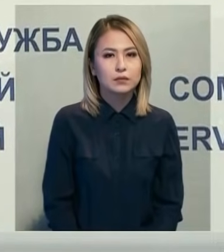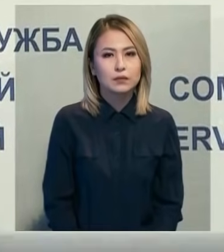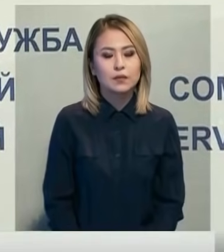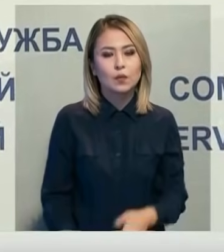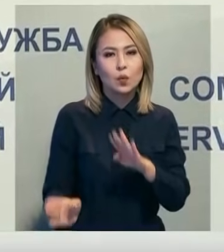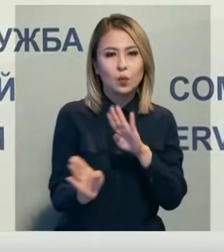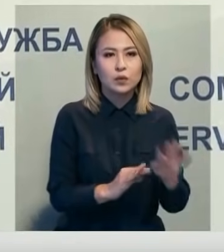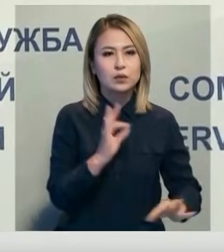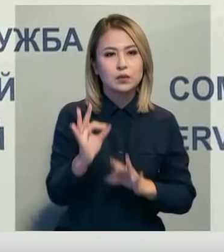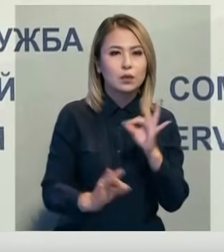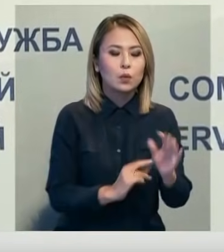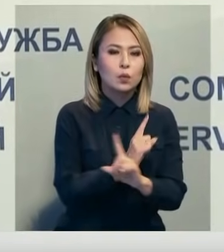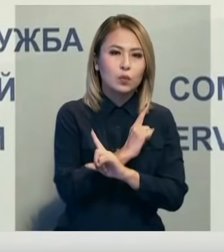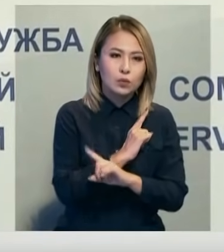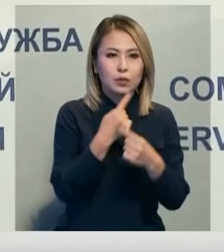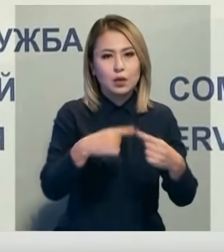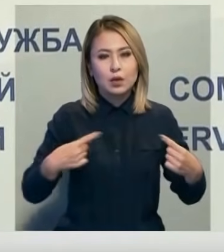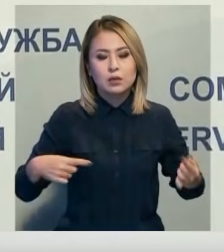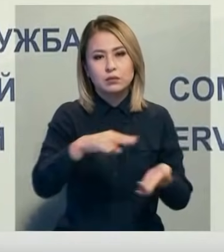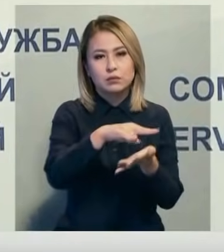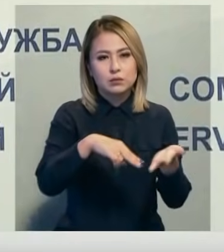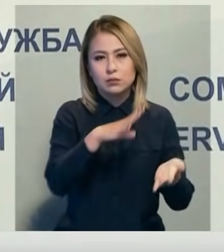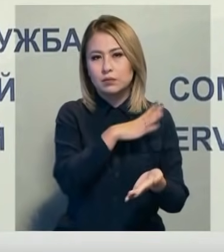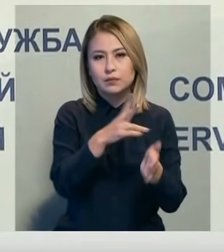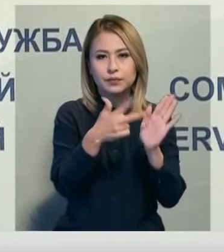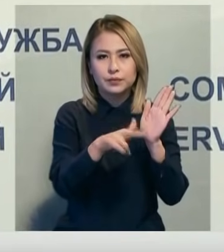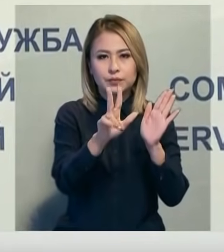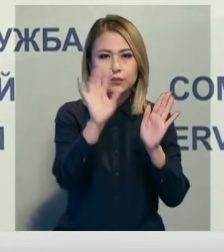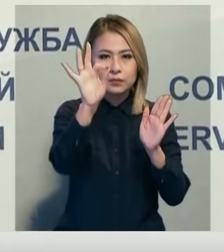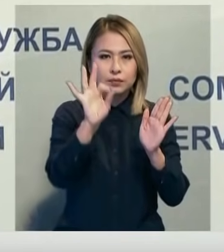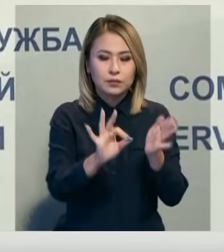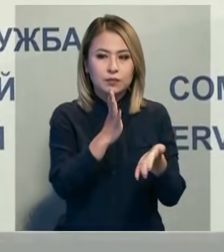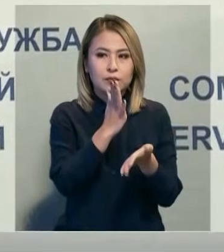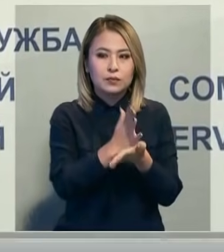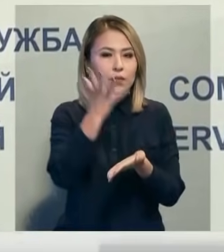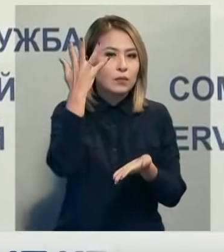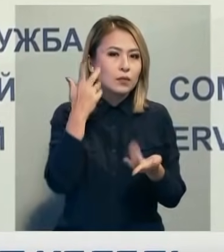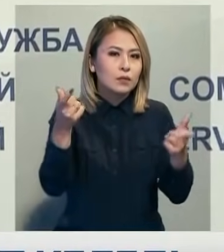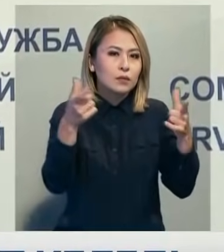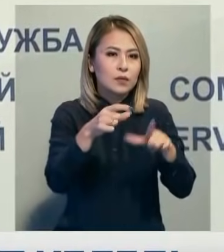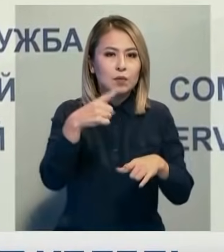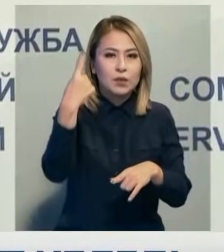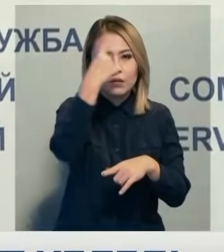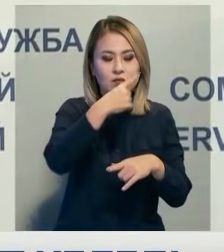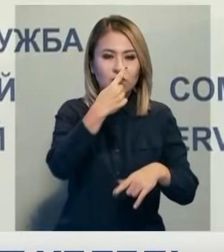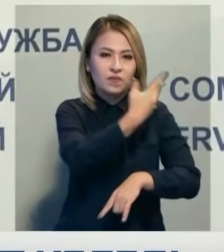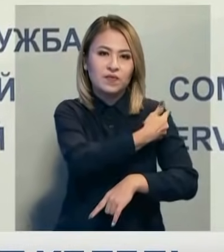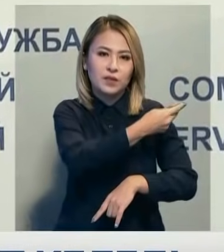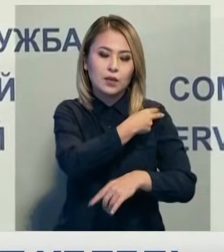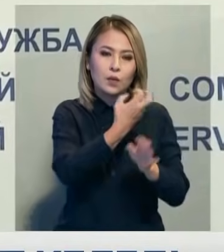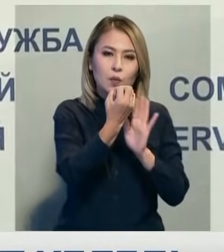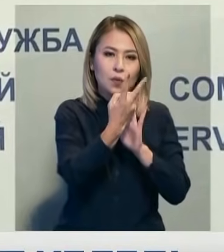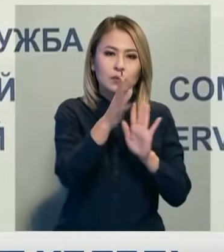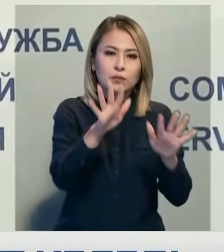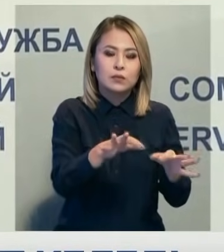Өткен тәуліктерде өлім жітім тіркелген жоқ. Қазір ауруханаларым 83%-ке жүктелген. Пандемияны тоқтататын бір ғана жол вакцинация. Қалада 12